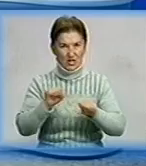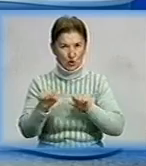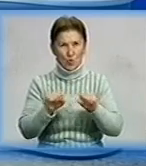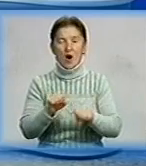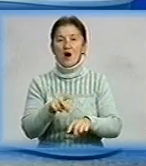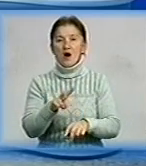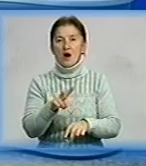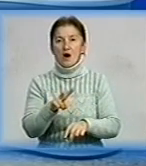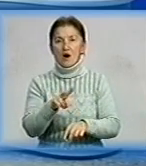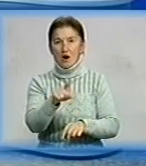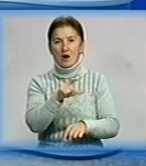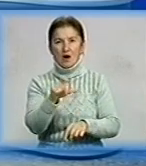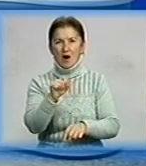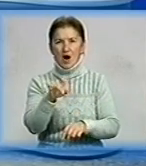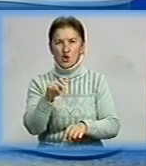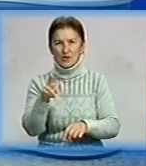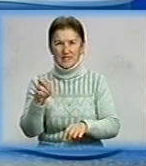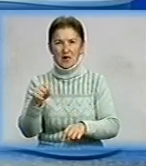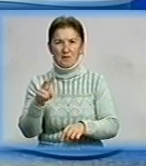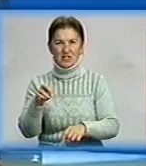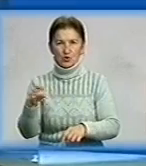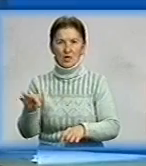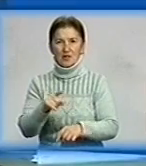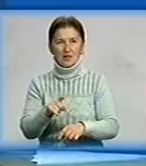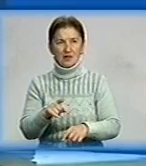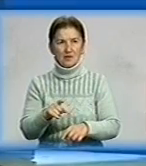Бельозо. Вітаю вас, Хуан Карлос.